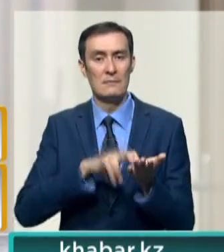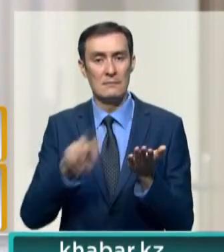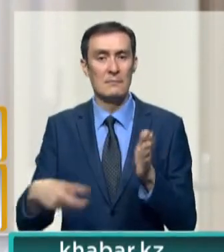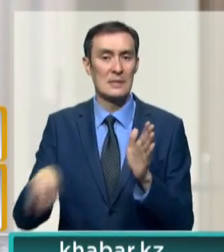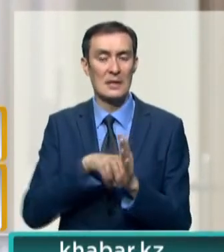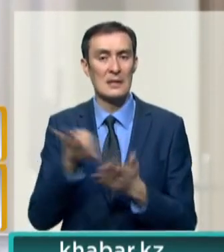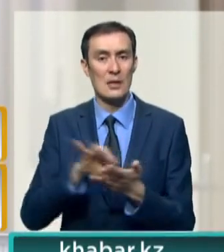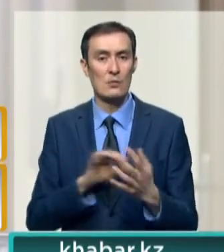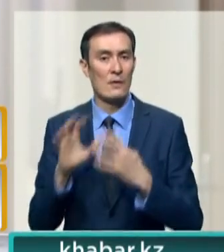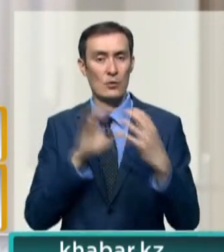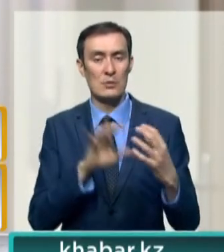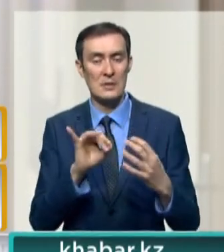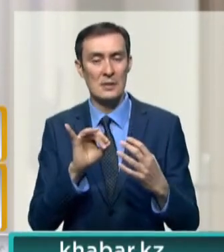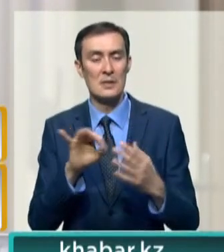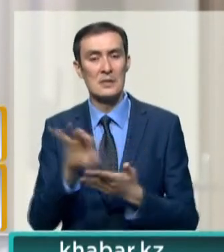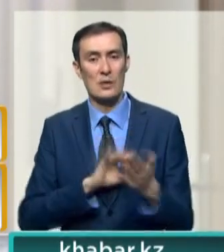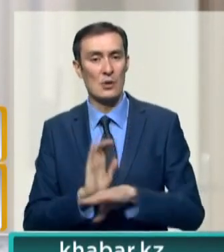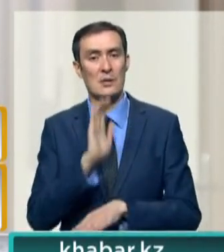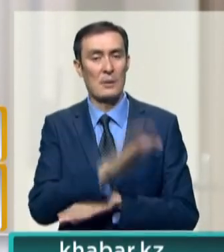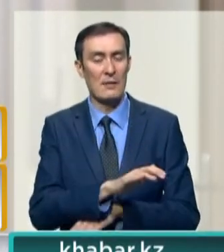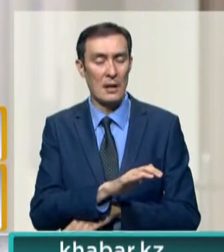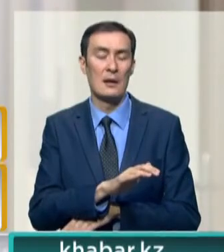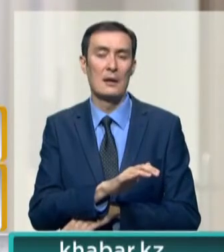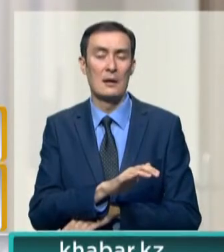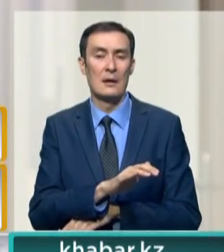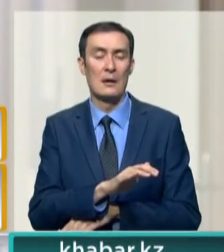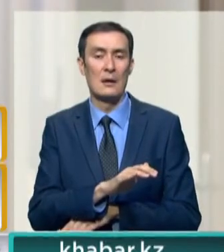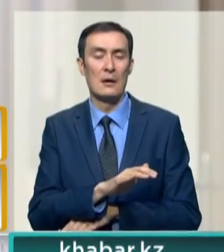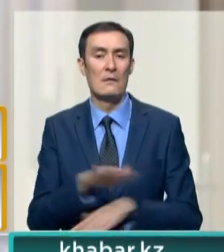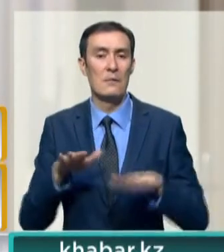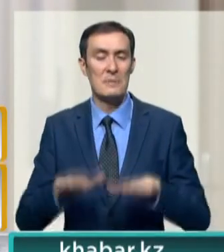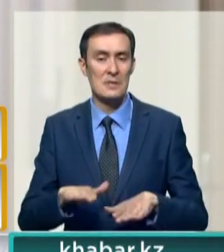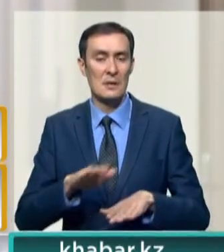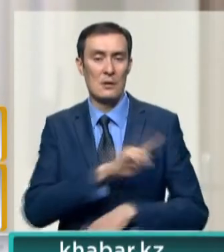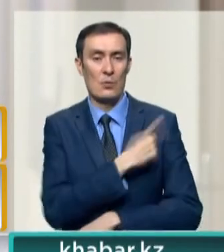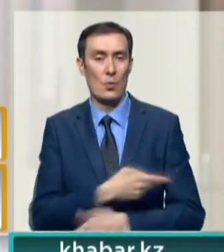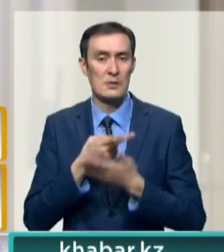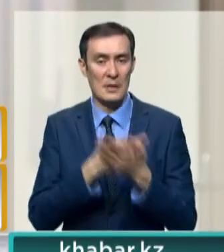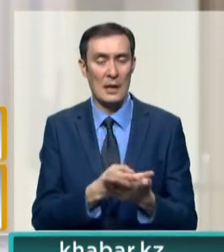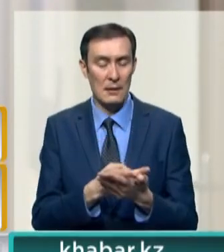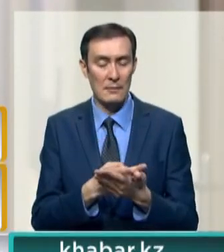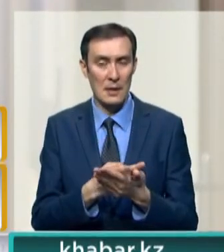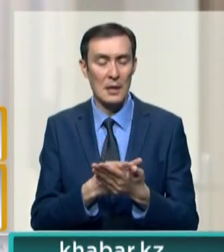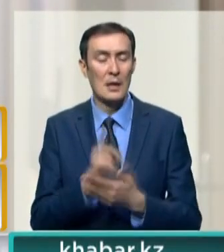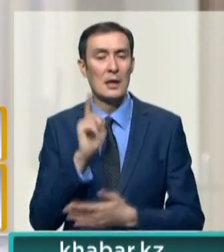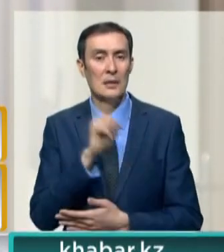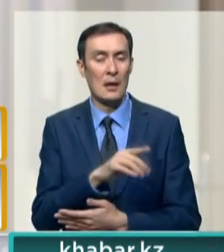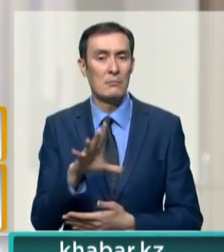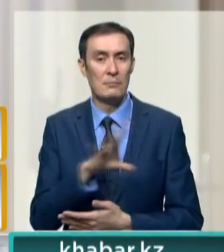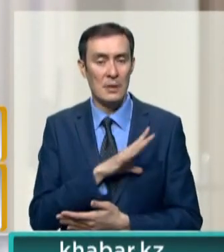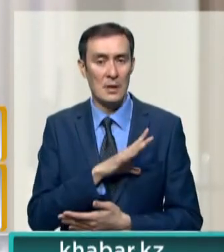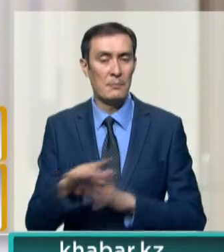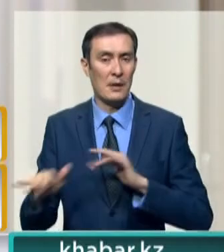в автобусы и организованно транспортировали по месту карантинного госпиталя. Там было